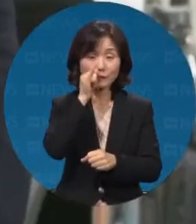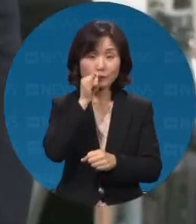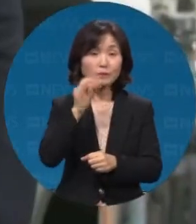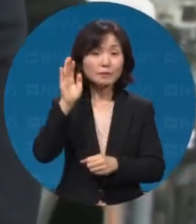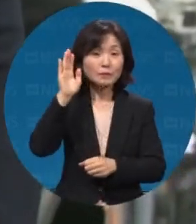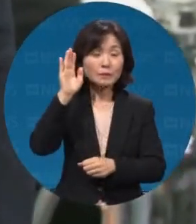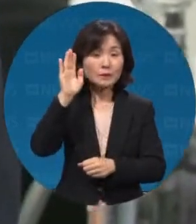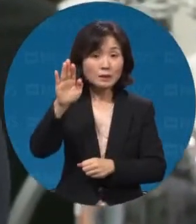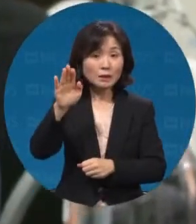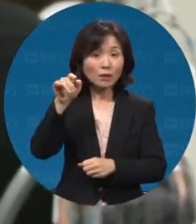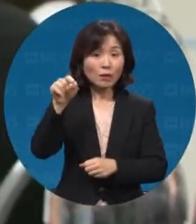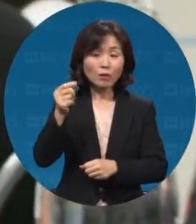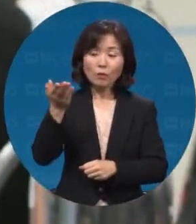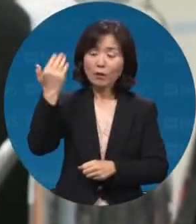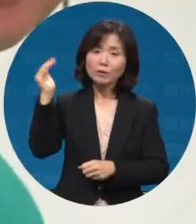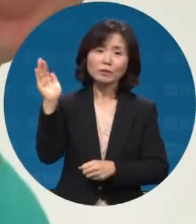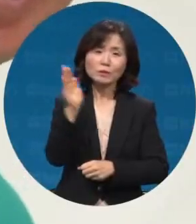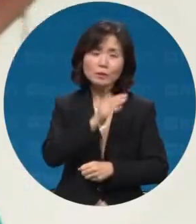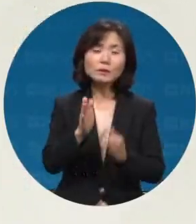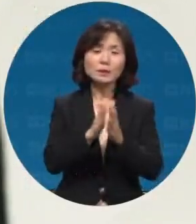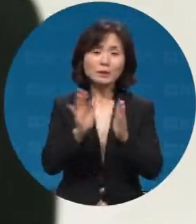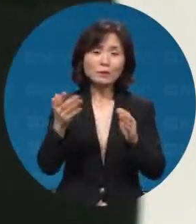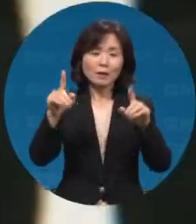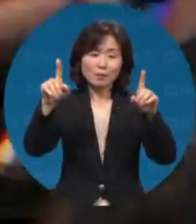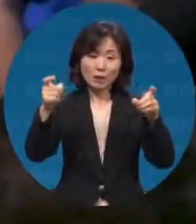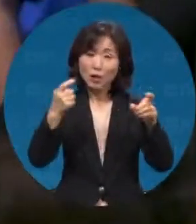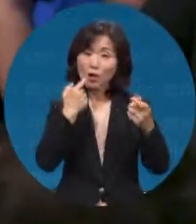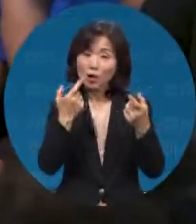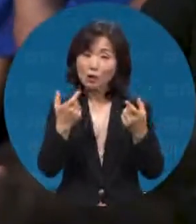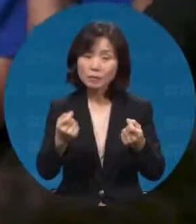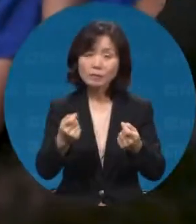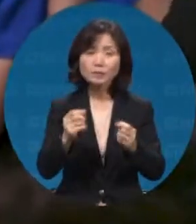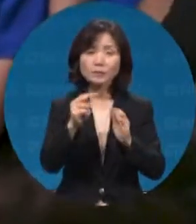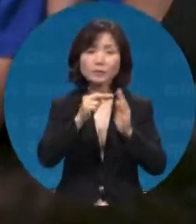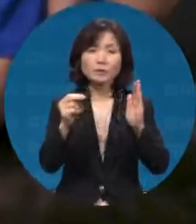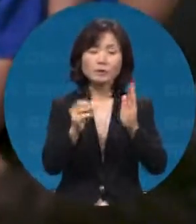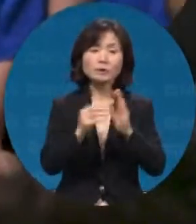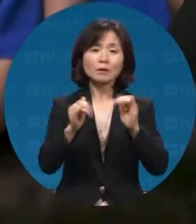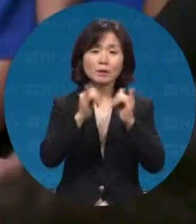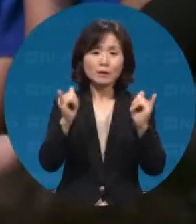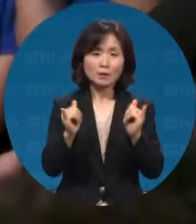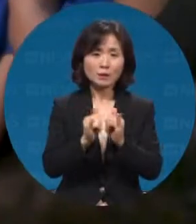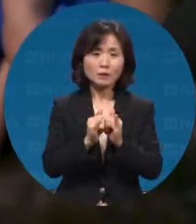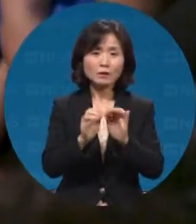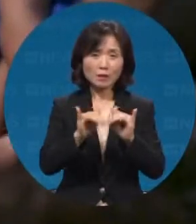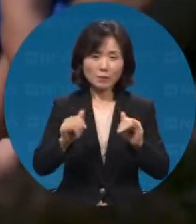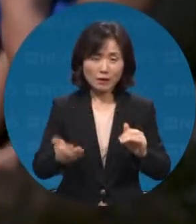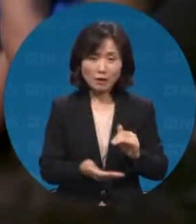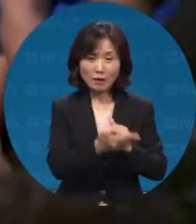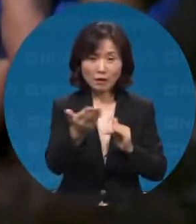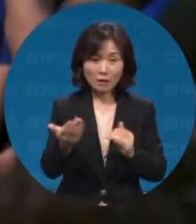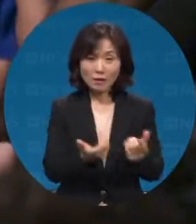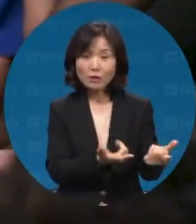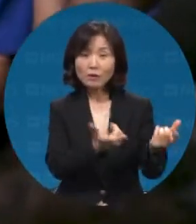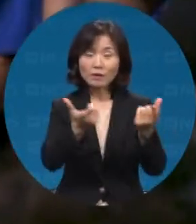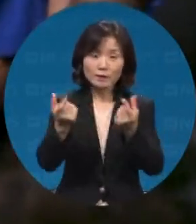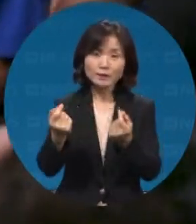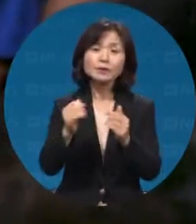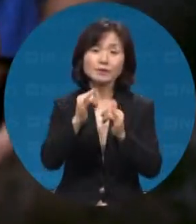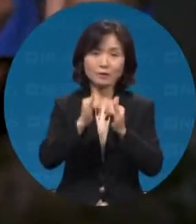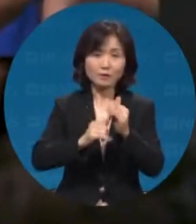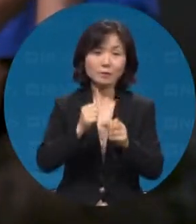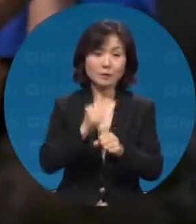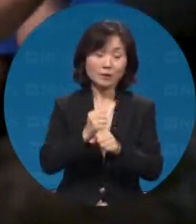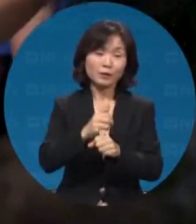미래는 과거에서 시작된다는 캐치프레이즈처럼 뉴질랜드 사회는 모두가 함께 역사를 만들어가고 있습니다.